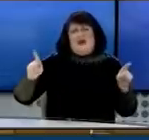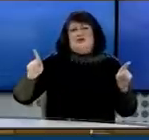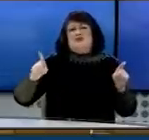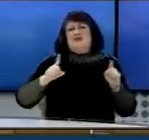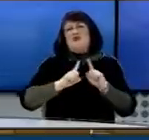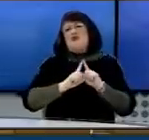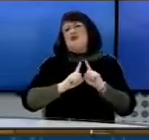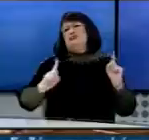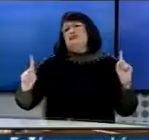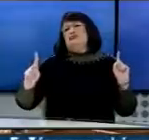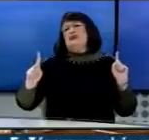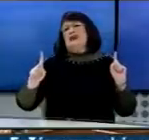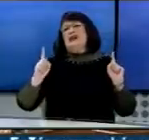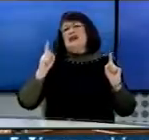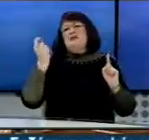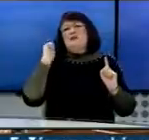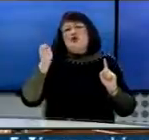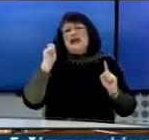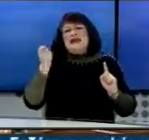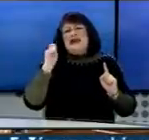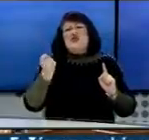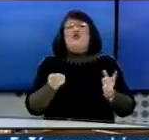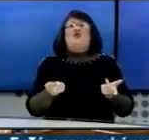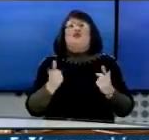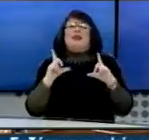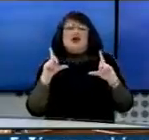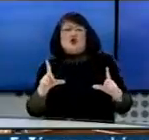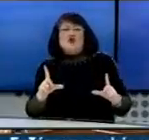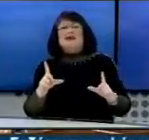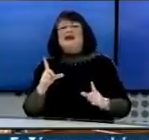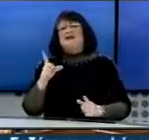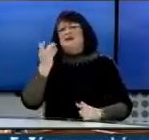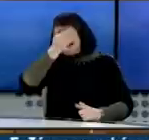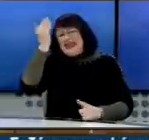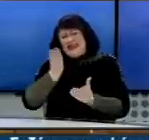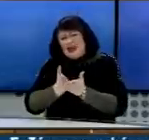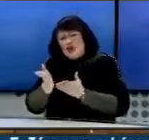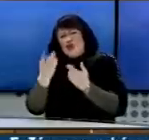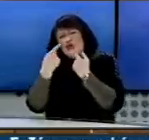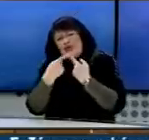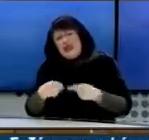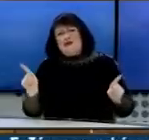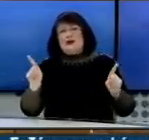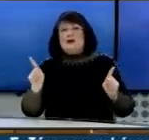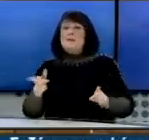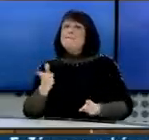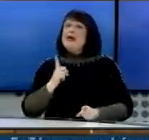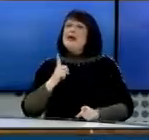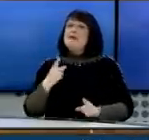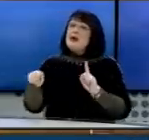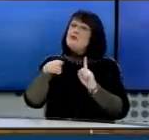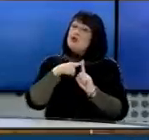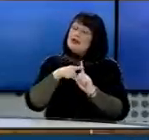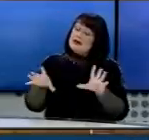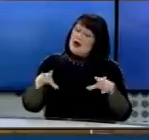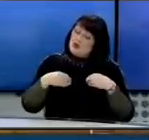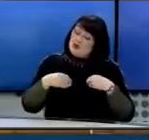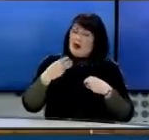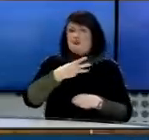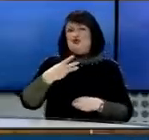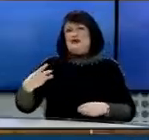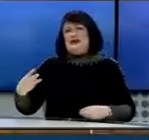χάσμα πολιτικό, ηθικό, αισθητικό, θα περίμενα μία πιο θετική ανταπόκριση